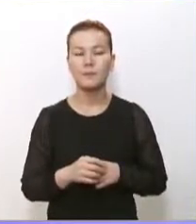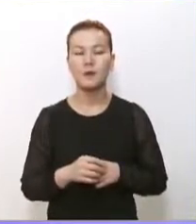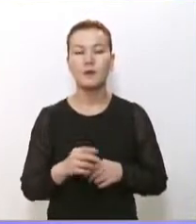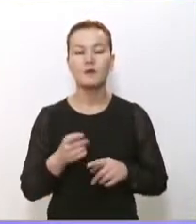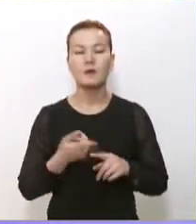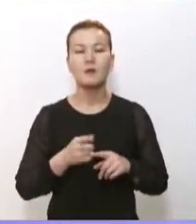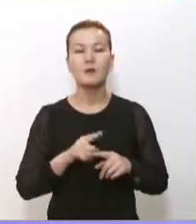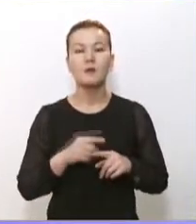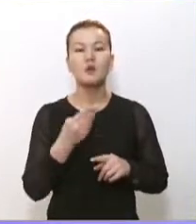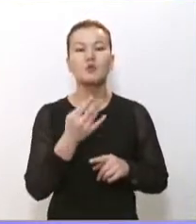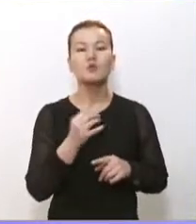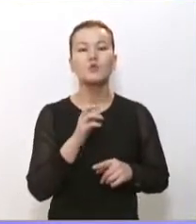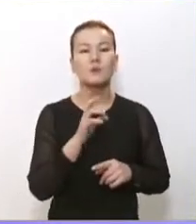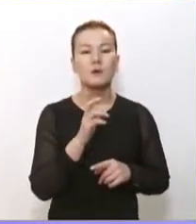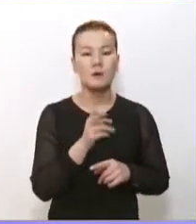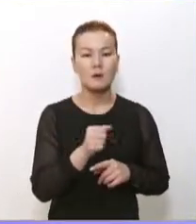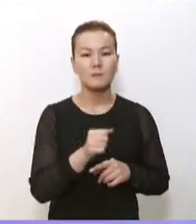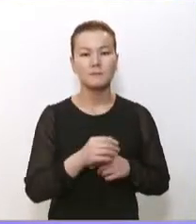Это шубка.